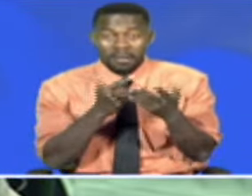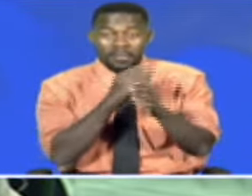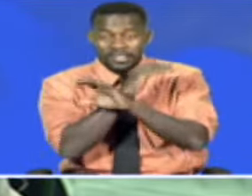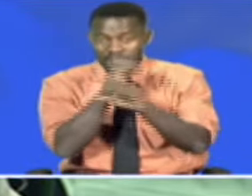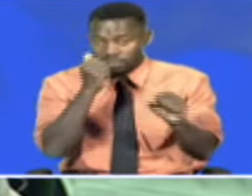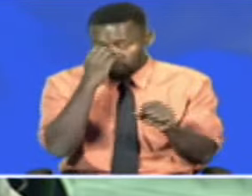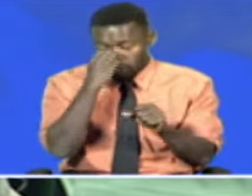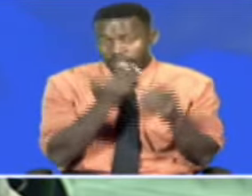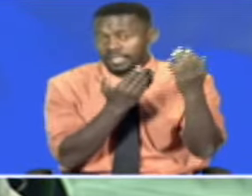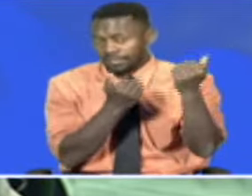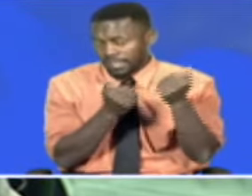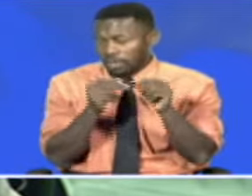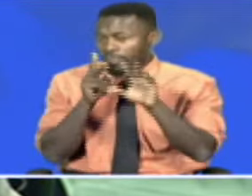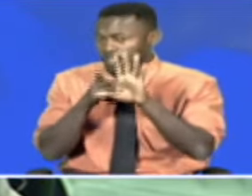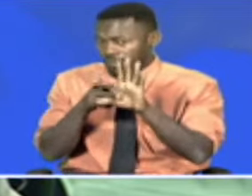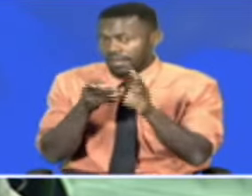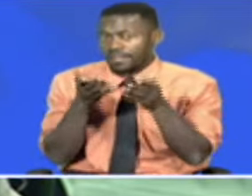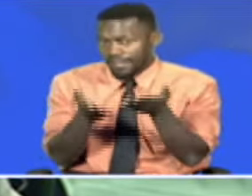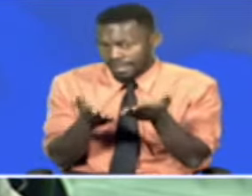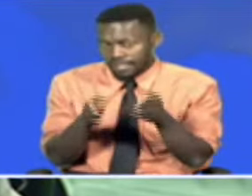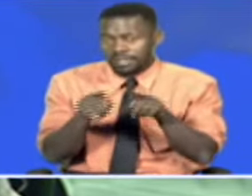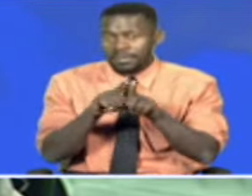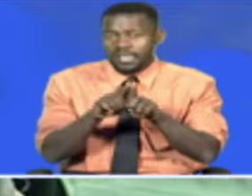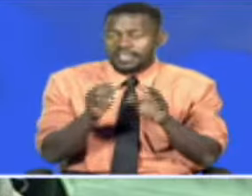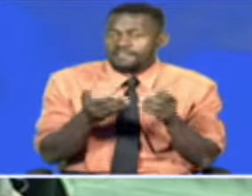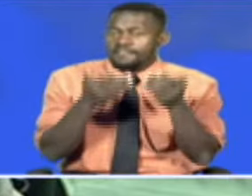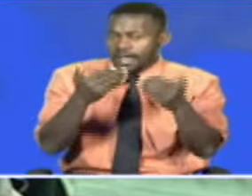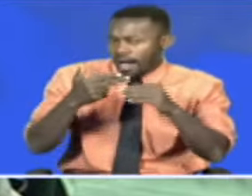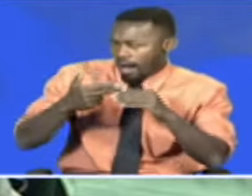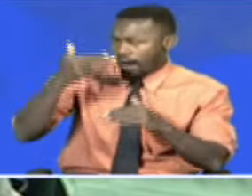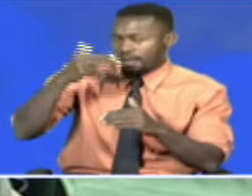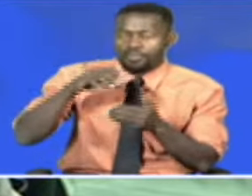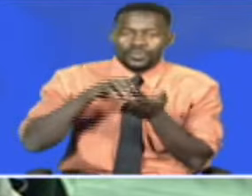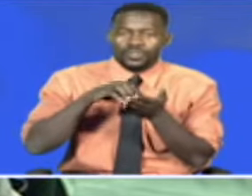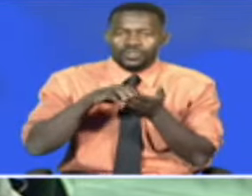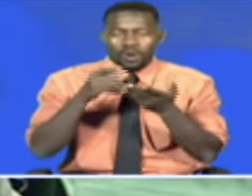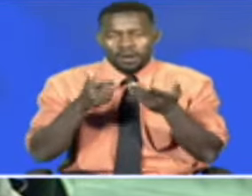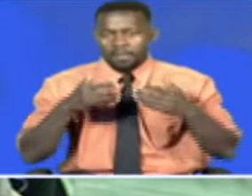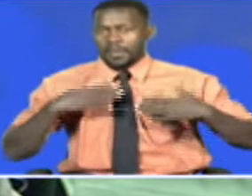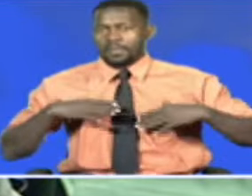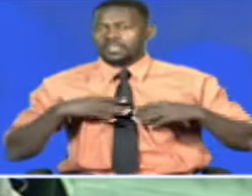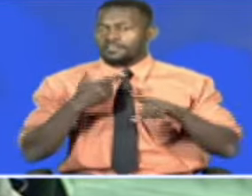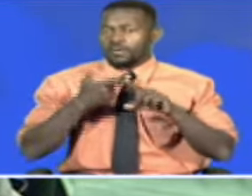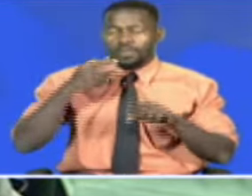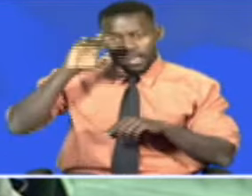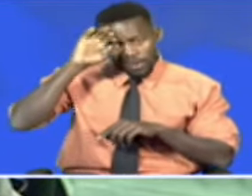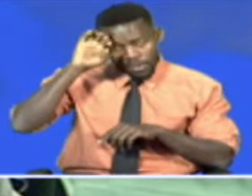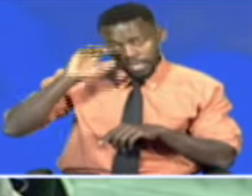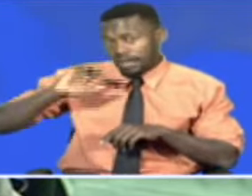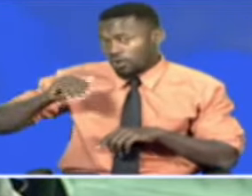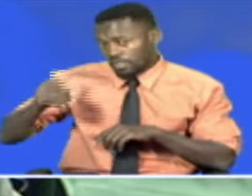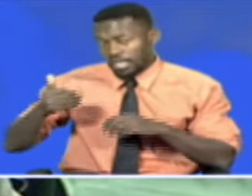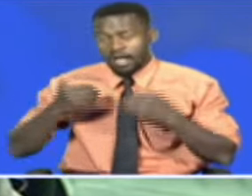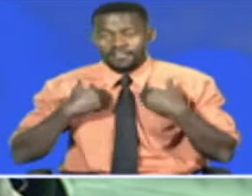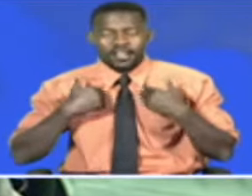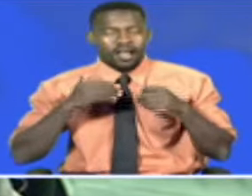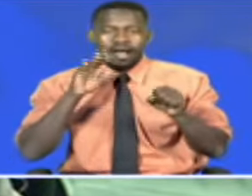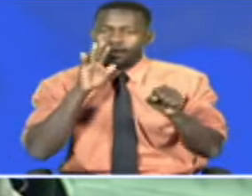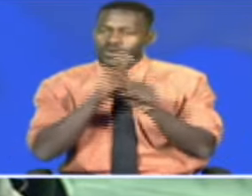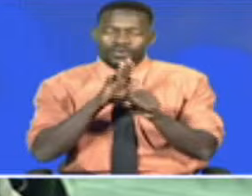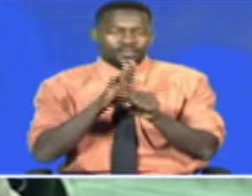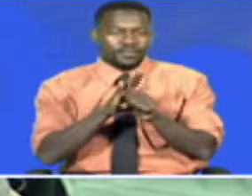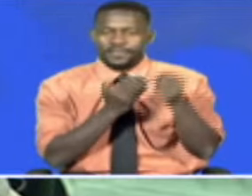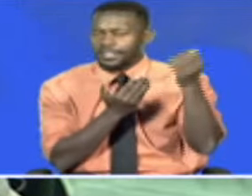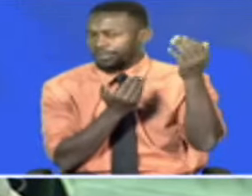mchakato huo na kuupandisha hadhi ya mji wa Eldoret. Wakazi wa kaunti ya Wasingishu wana matarajio makuu. Elvis Kosgei